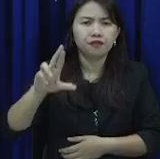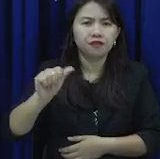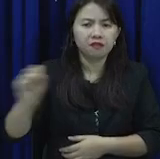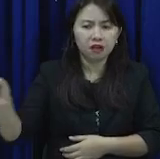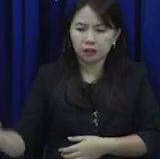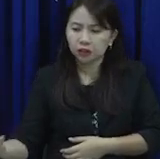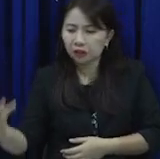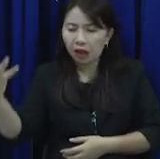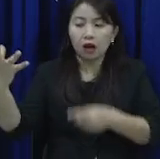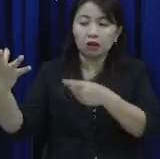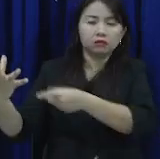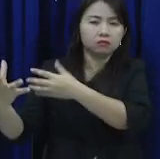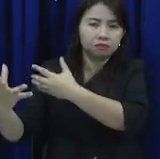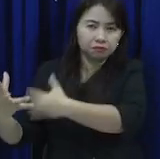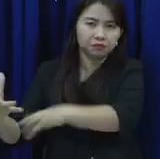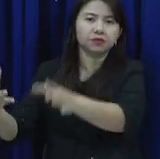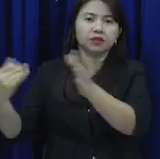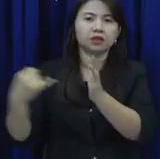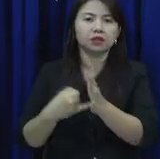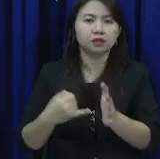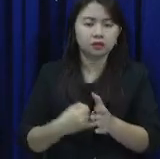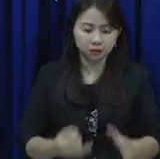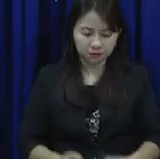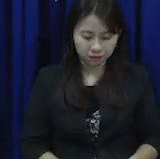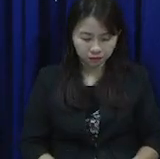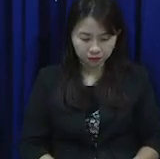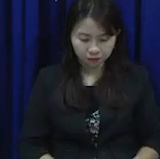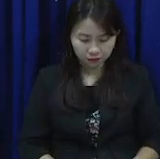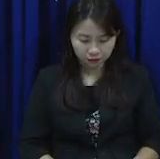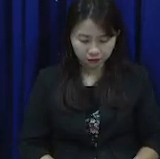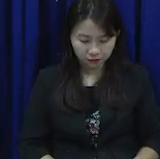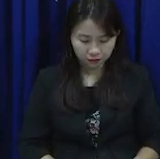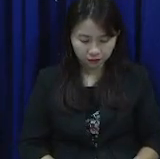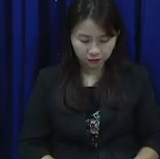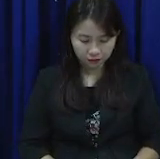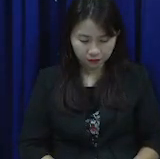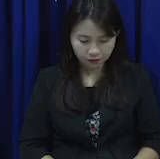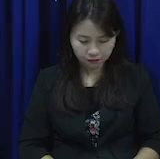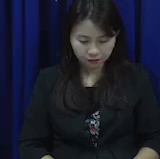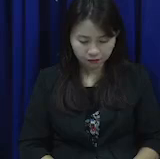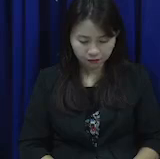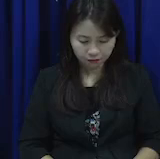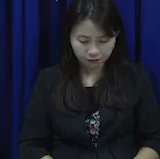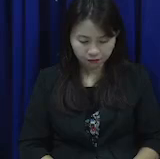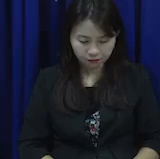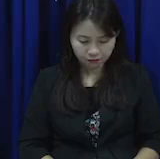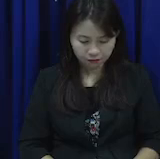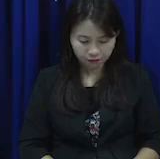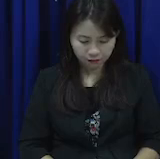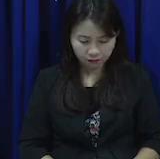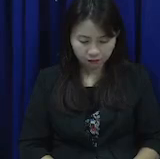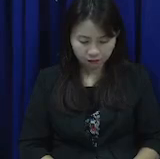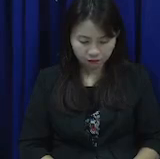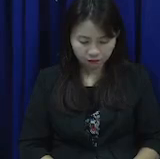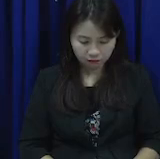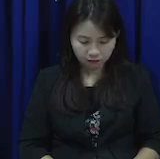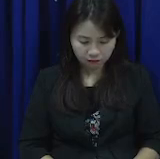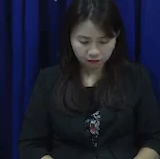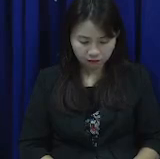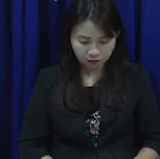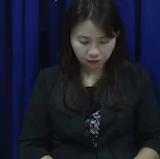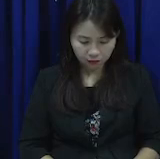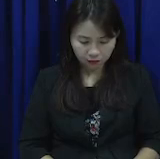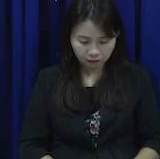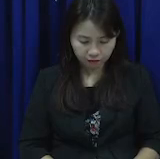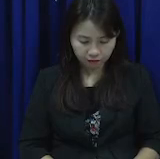ko hindi damo ang tinanim ko maliban na lang kung damo talaga ba OP mukhang marami ng bato dito